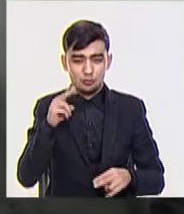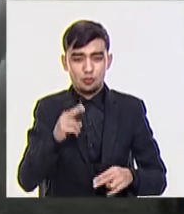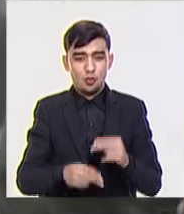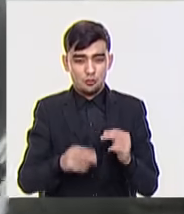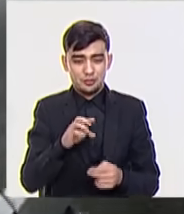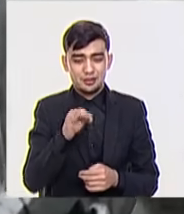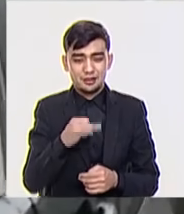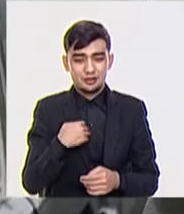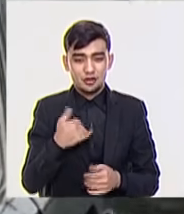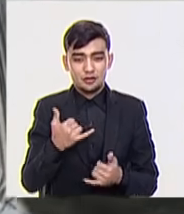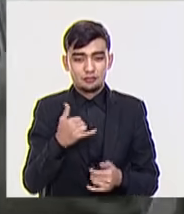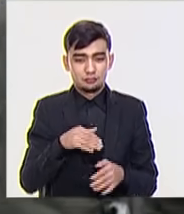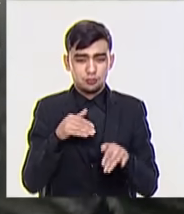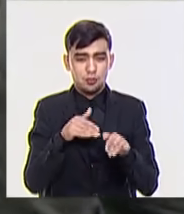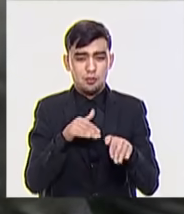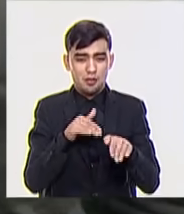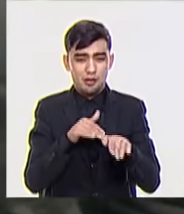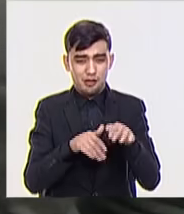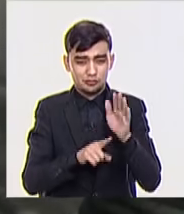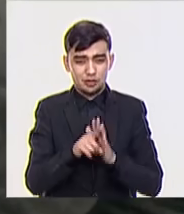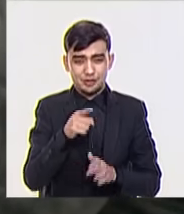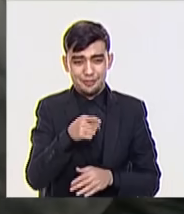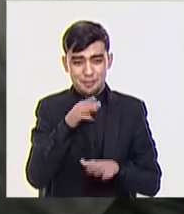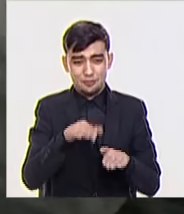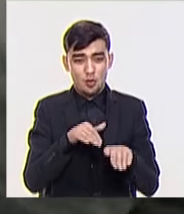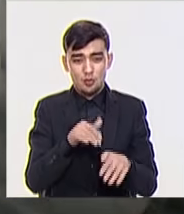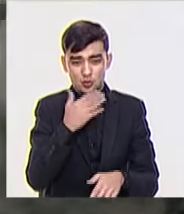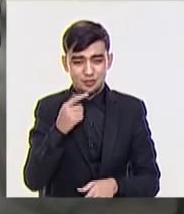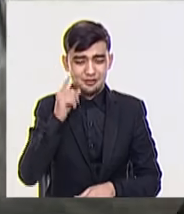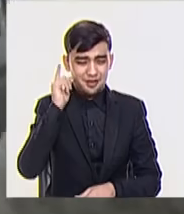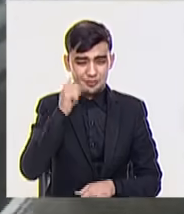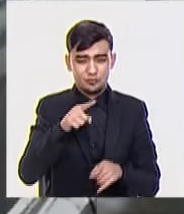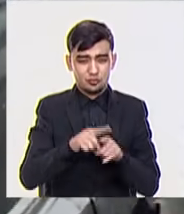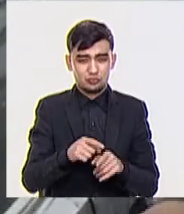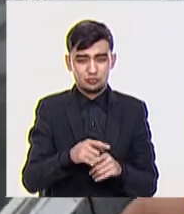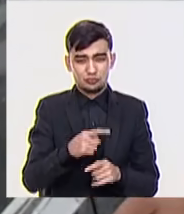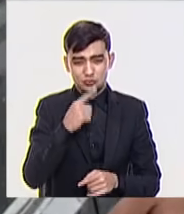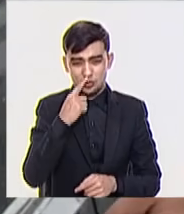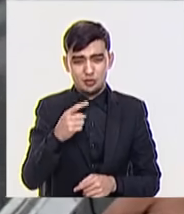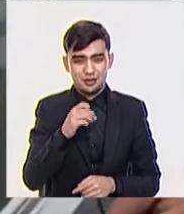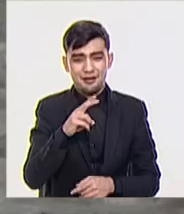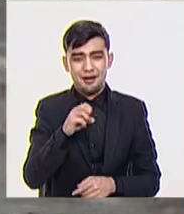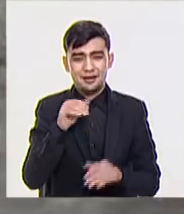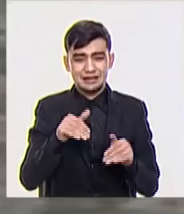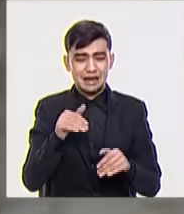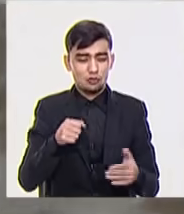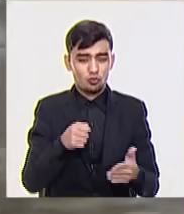Қазір мынадан шықсаң, ана жерден бастап пробка, пробка, мына жер ғана пробка емес енді. Ар жағы деген ол үшін бітіп отыр, аяқ жағы қаскеленге кетіп